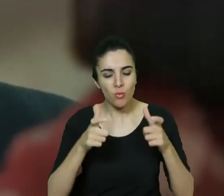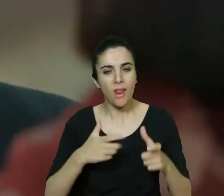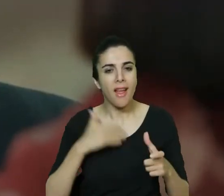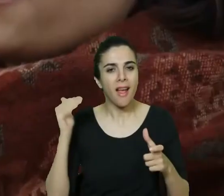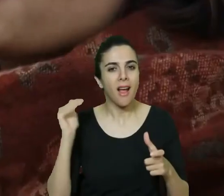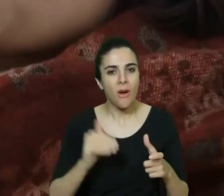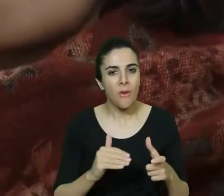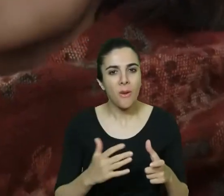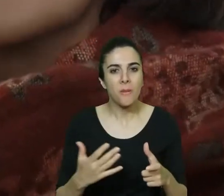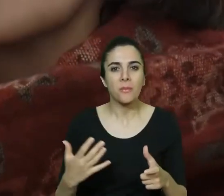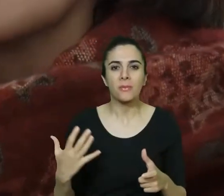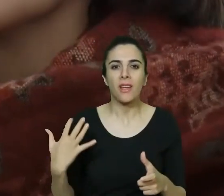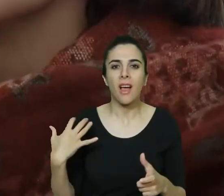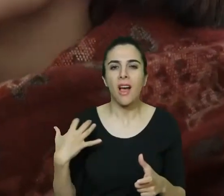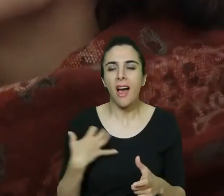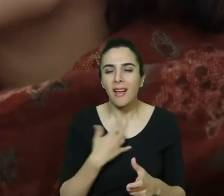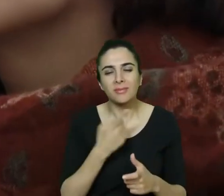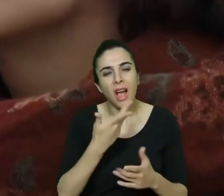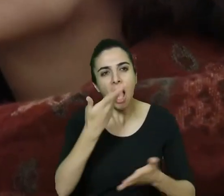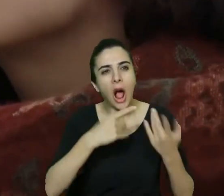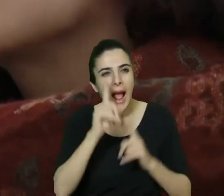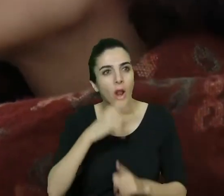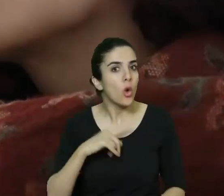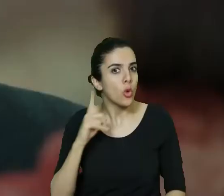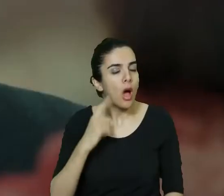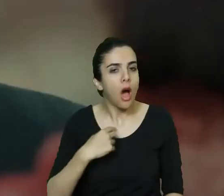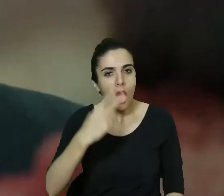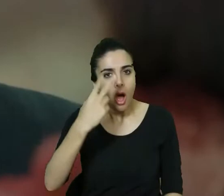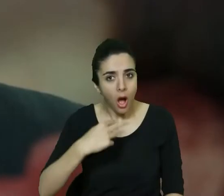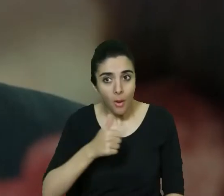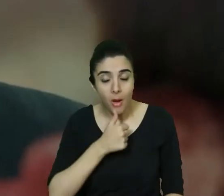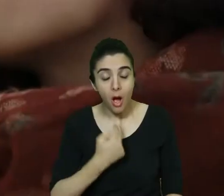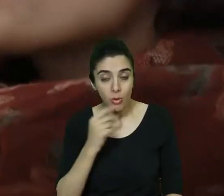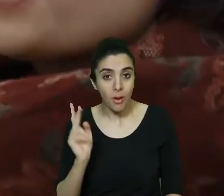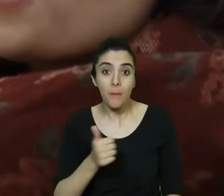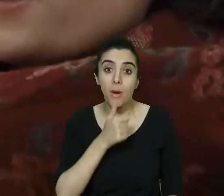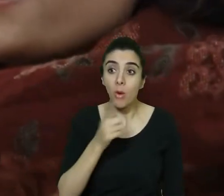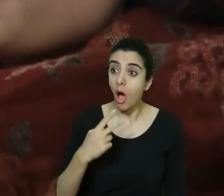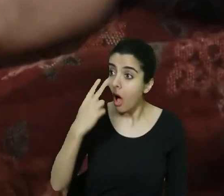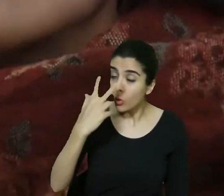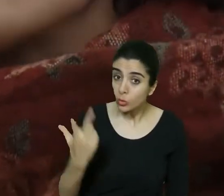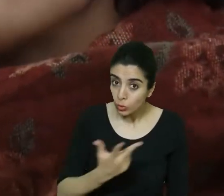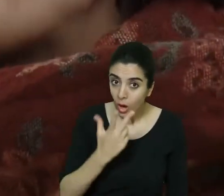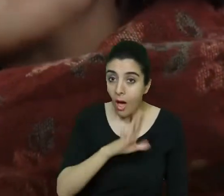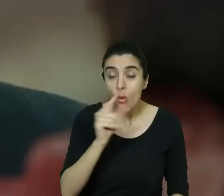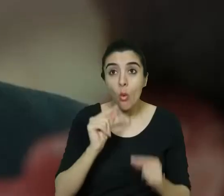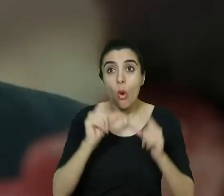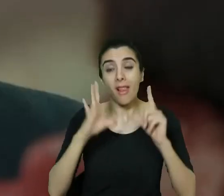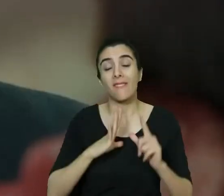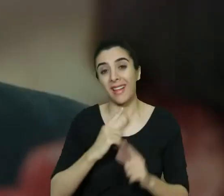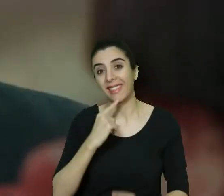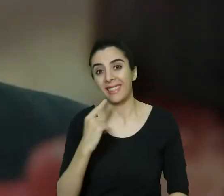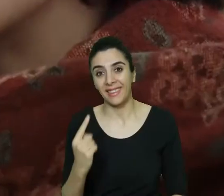uyurları Kıtmen hikayesini duyunca ağlamıştı. Babam da ona eğer bu kadar çok ağlarsan uyanırlar ama